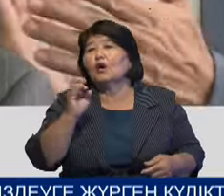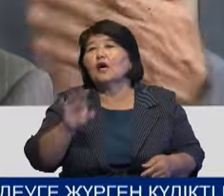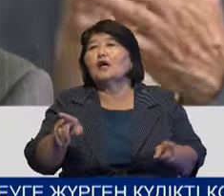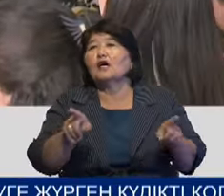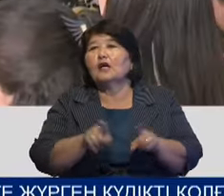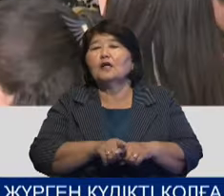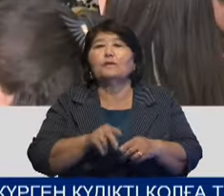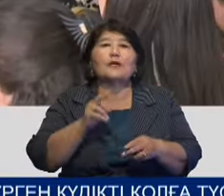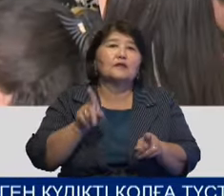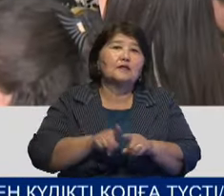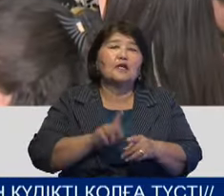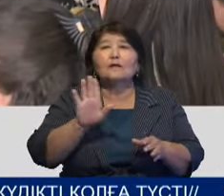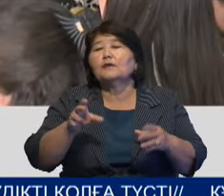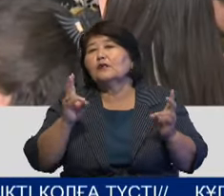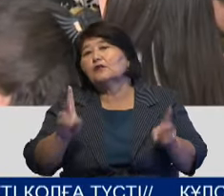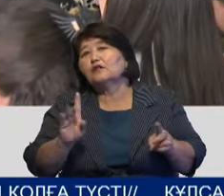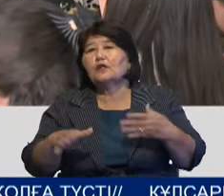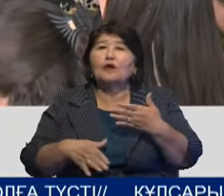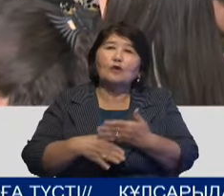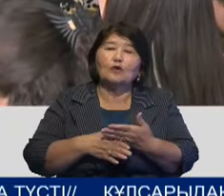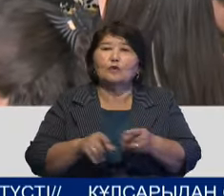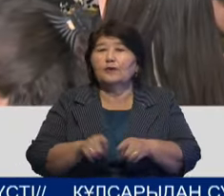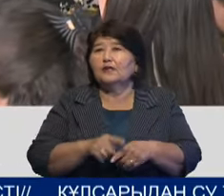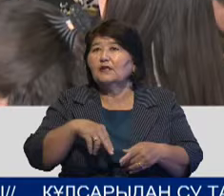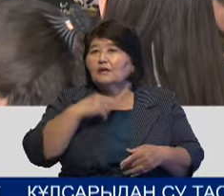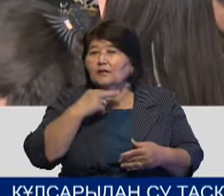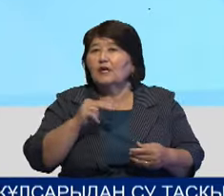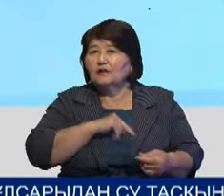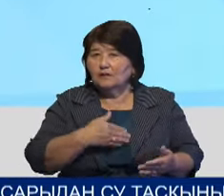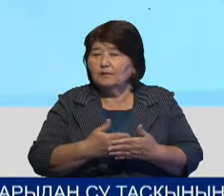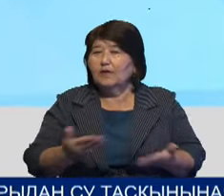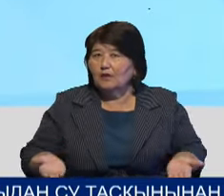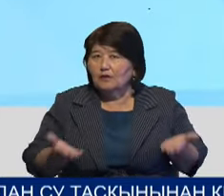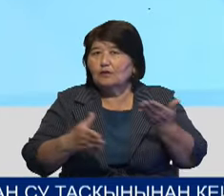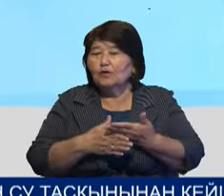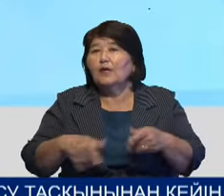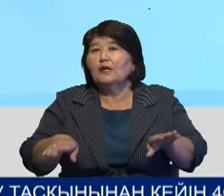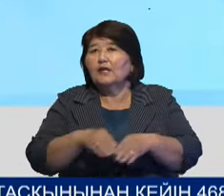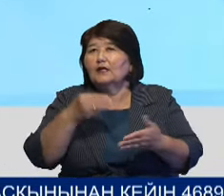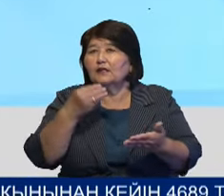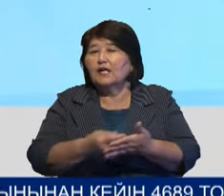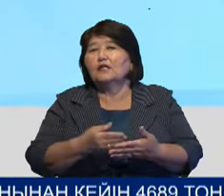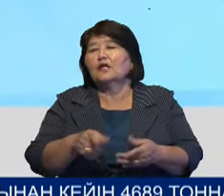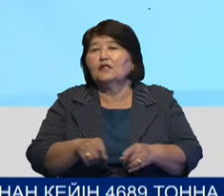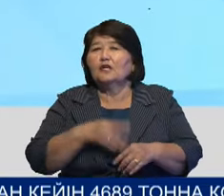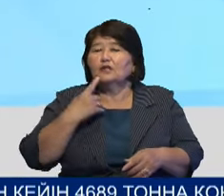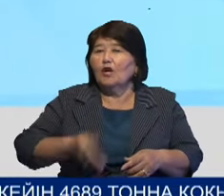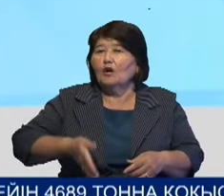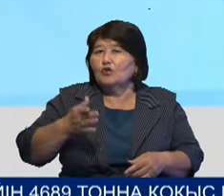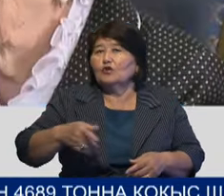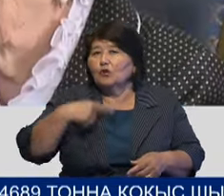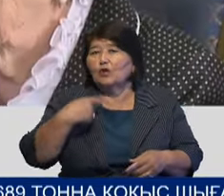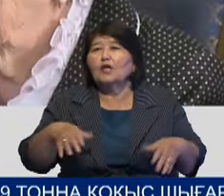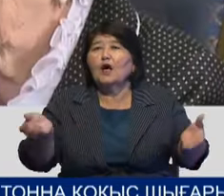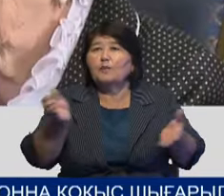үзілгенді жалғауға, сүрінгенді қолдауға, көзінде оты барды көтермелеуге даяр тұратын, қара сөздің қадірін білетін, шешендік өнерде бір төбе